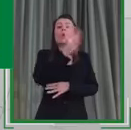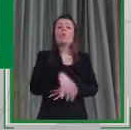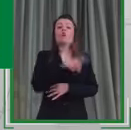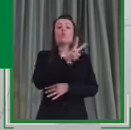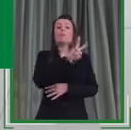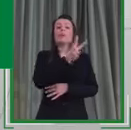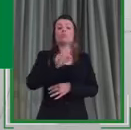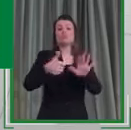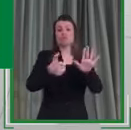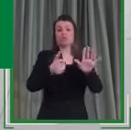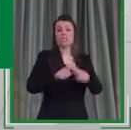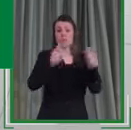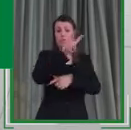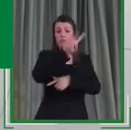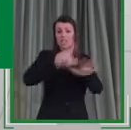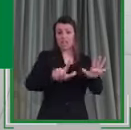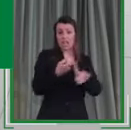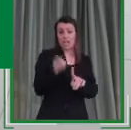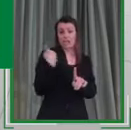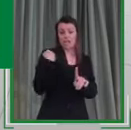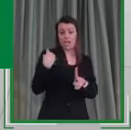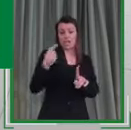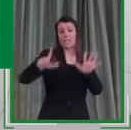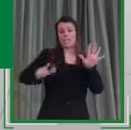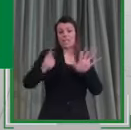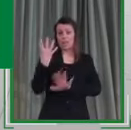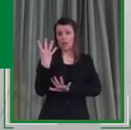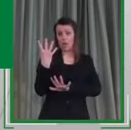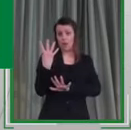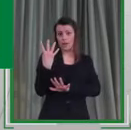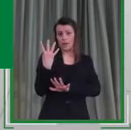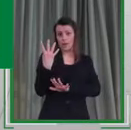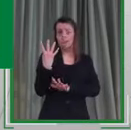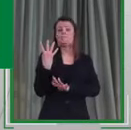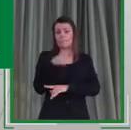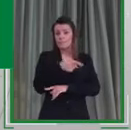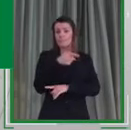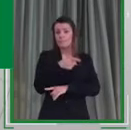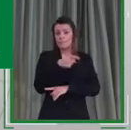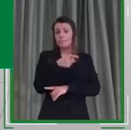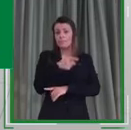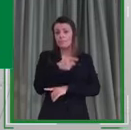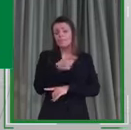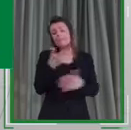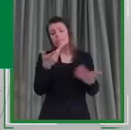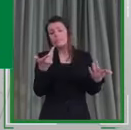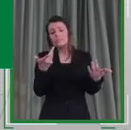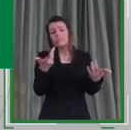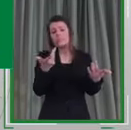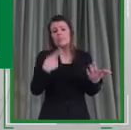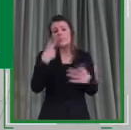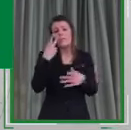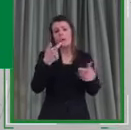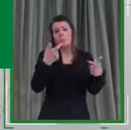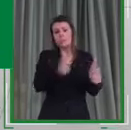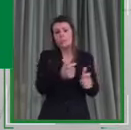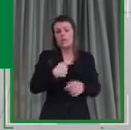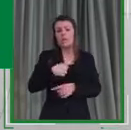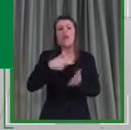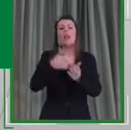più 27 ieri era a più 79 quindi un dato di una buona contrazione lecco